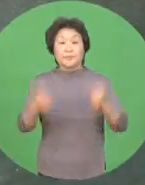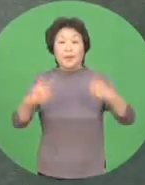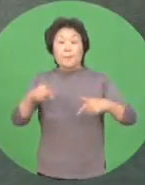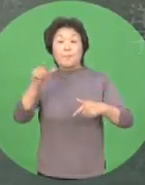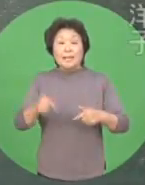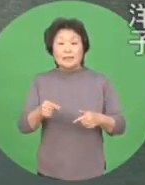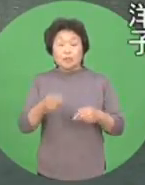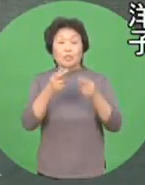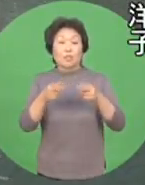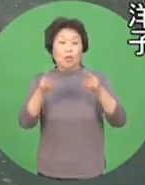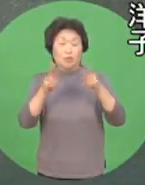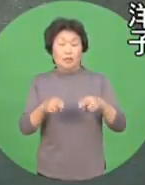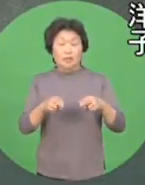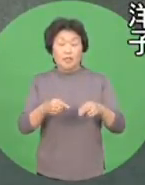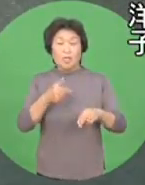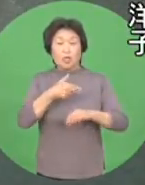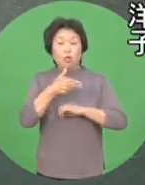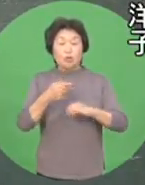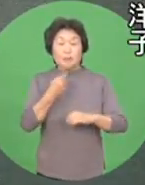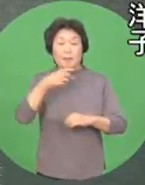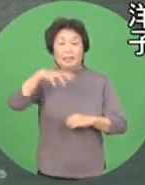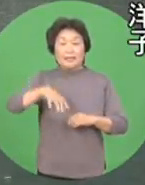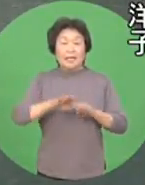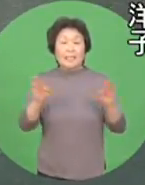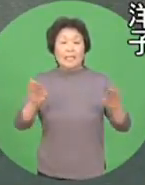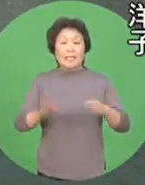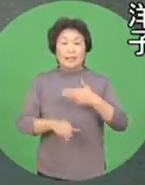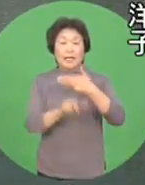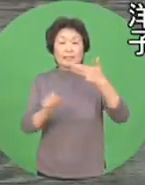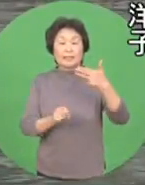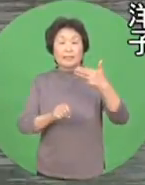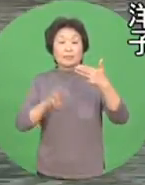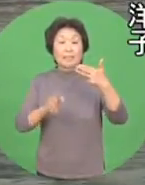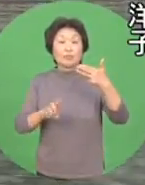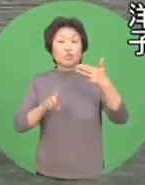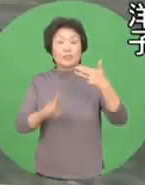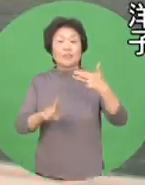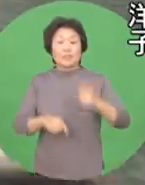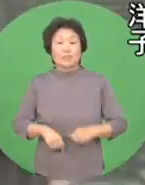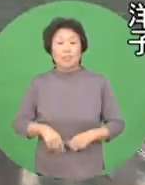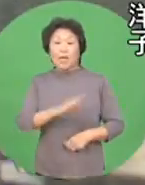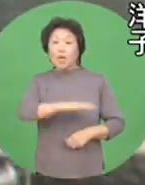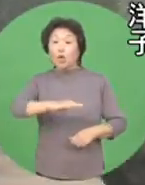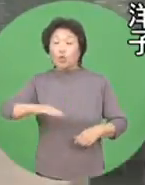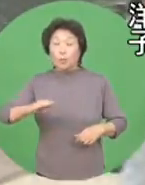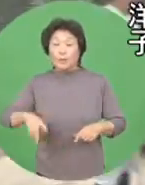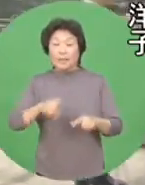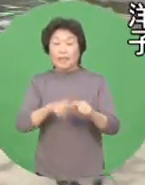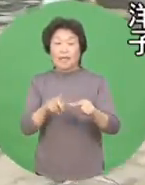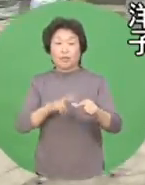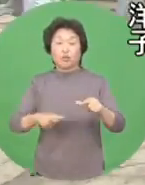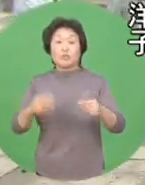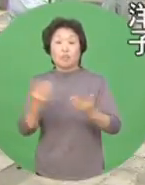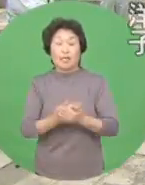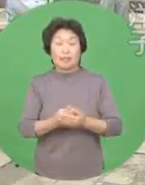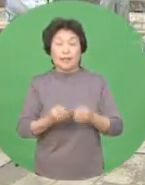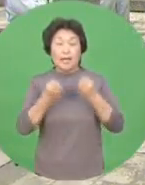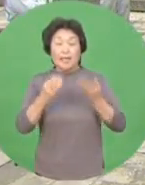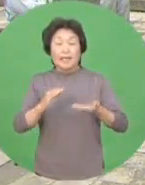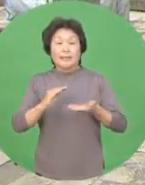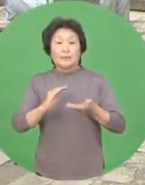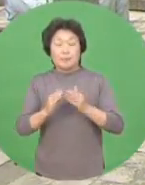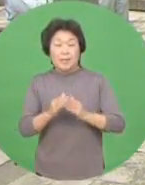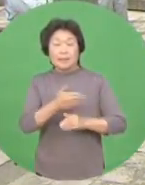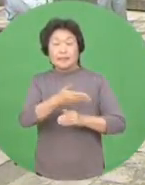毎月恒例の徳島マルシェが開かれた8月31日、子どもたちが中心となって新町川護